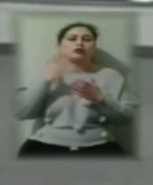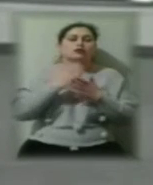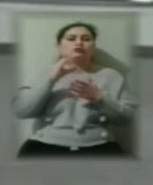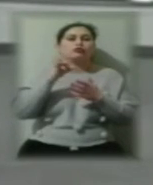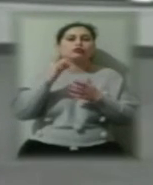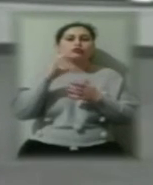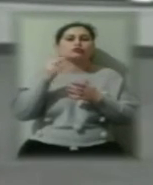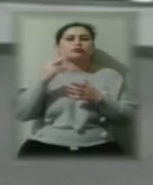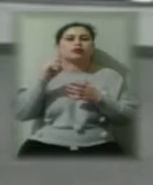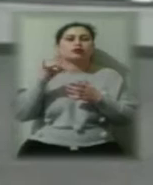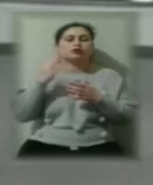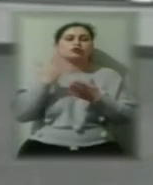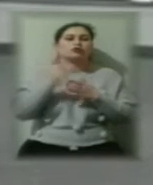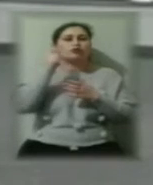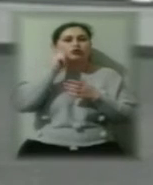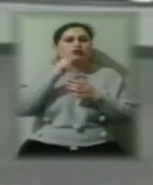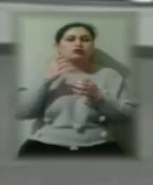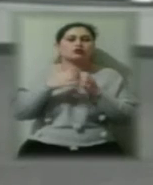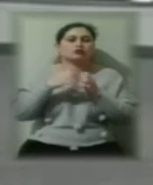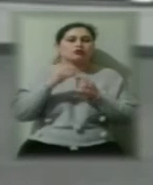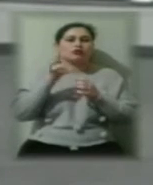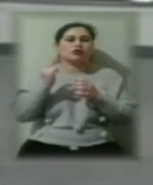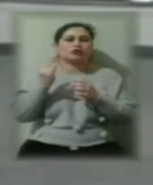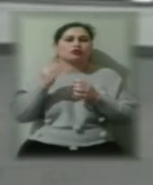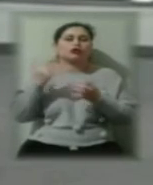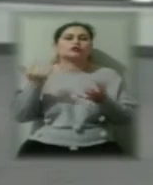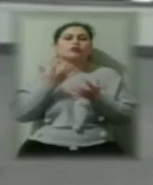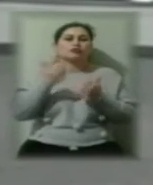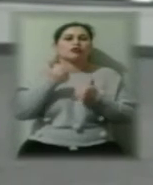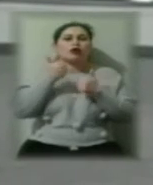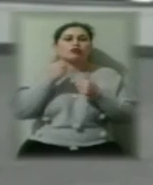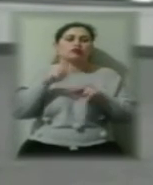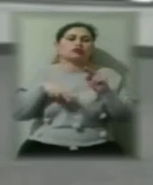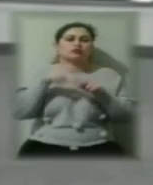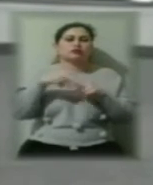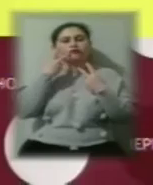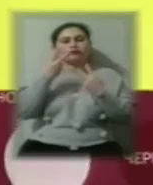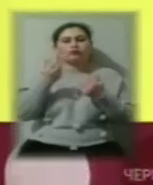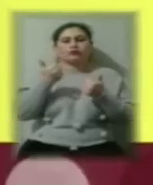мережах. Слухайте Українське радіо Херсон і зберігайте позитивний погляд на речі попри все.